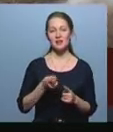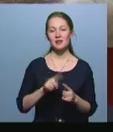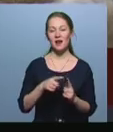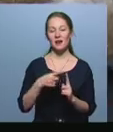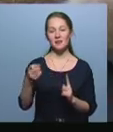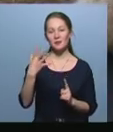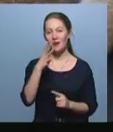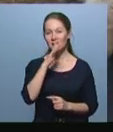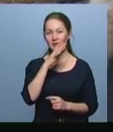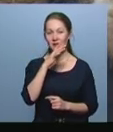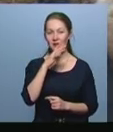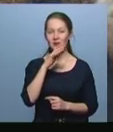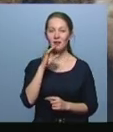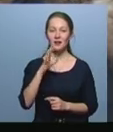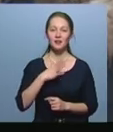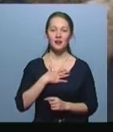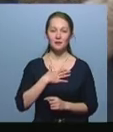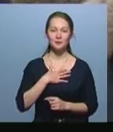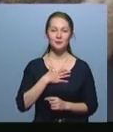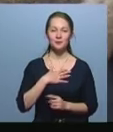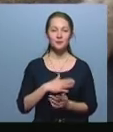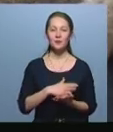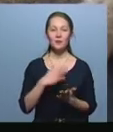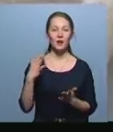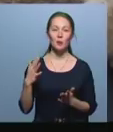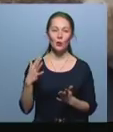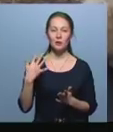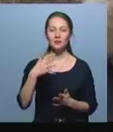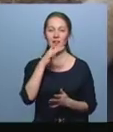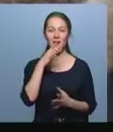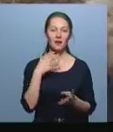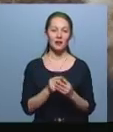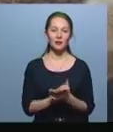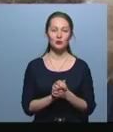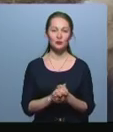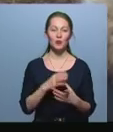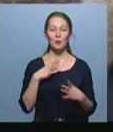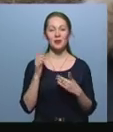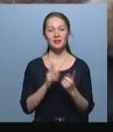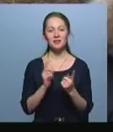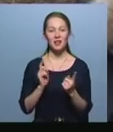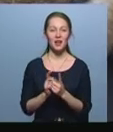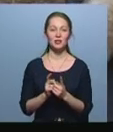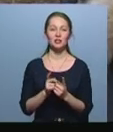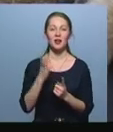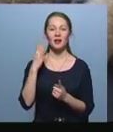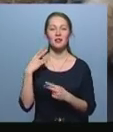и до этого я более полвека с ним. Были встречи, и когда к нему